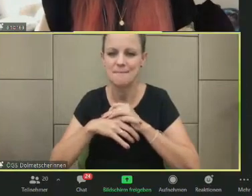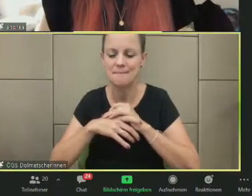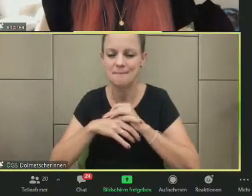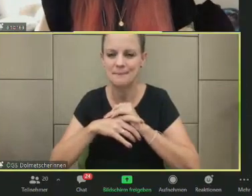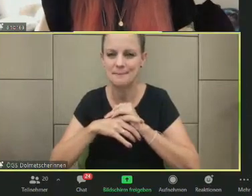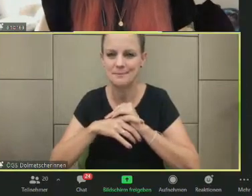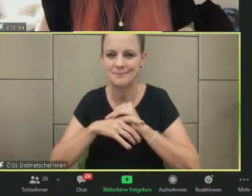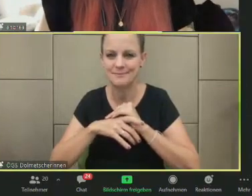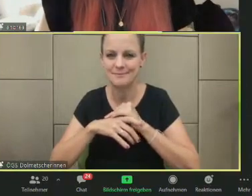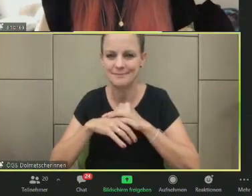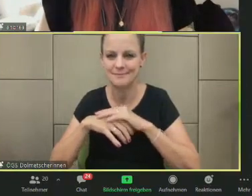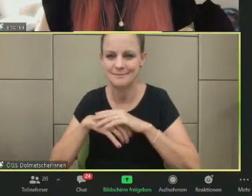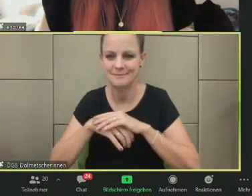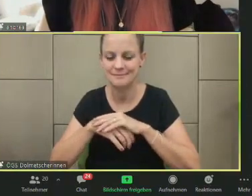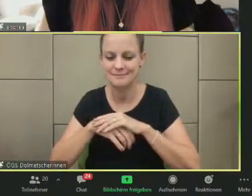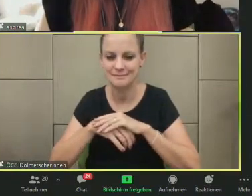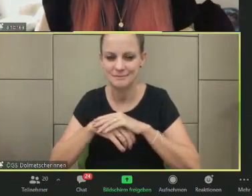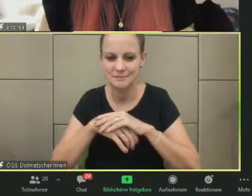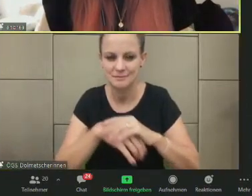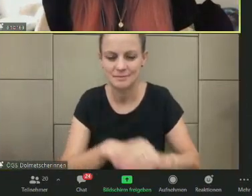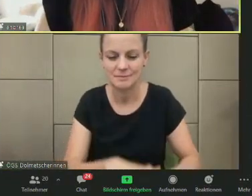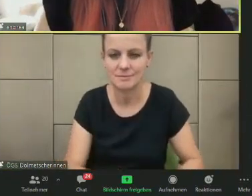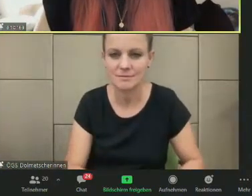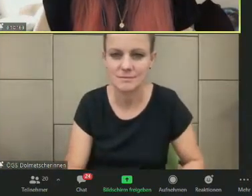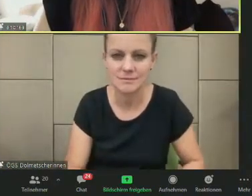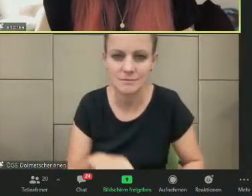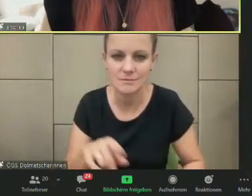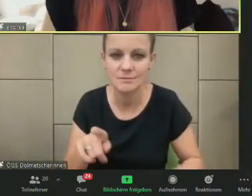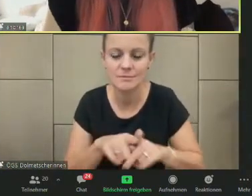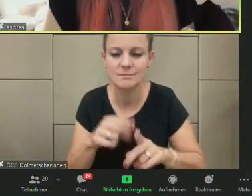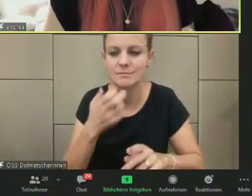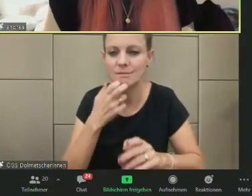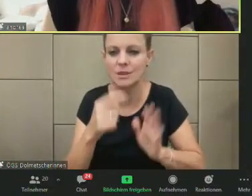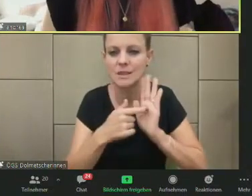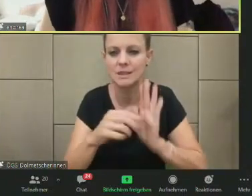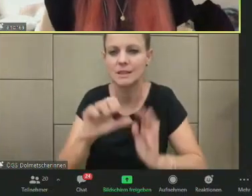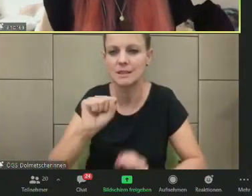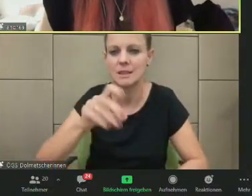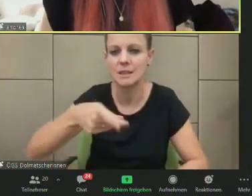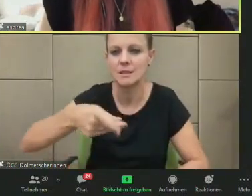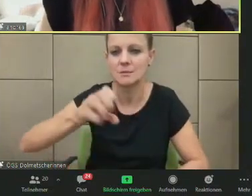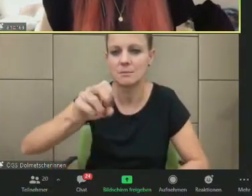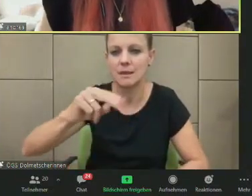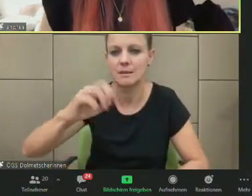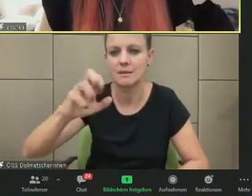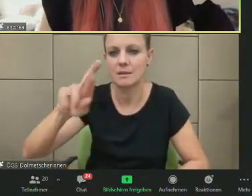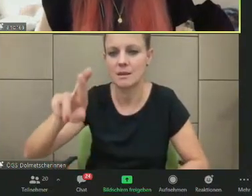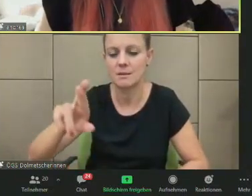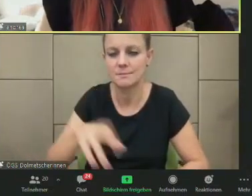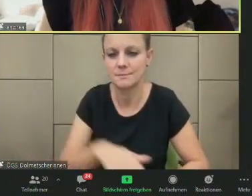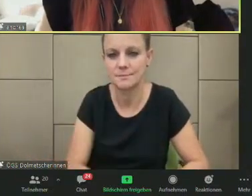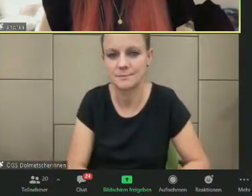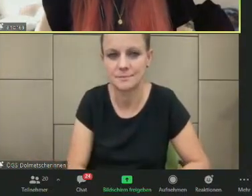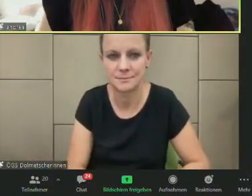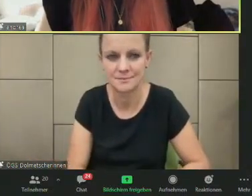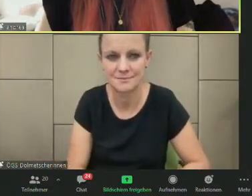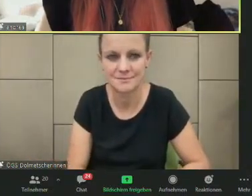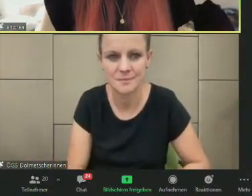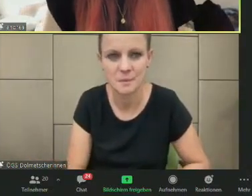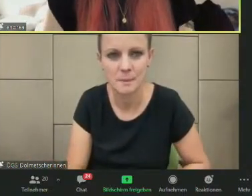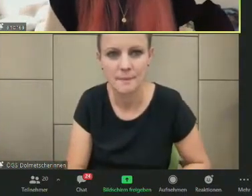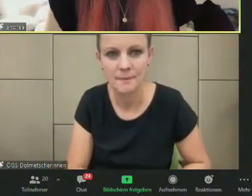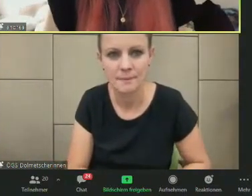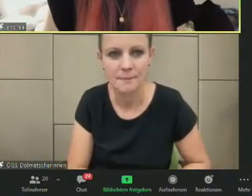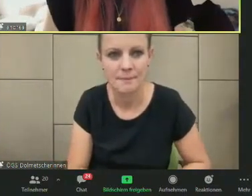Danke. Genau. Dann wollte ich euch noch den Spencer kurz zeigen. Der macht verschiedene Sachen, teilweise auch